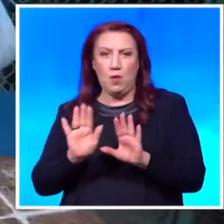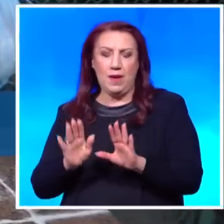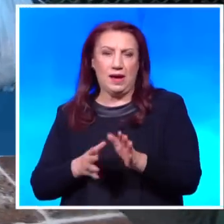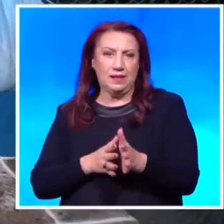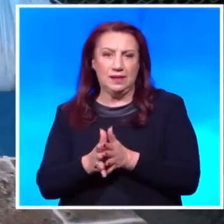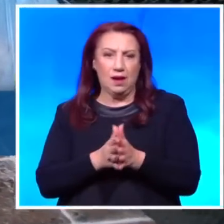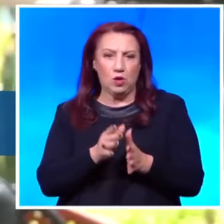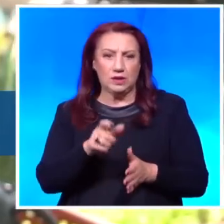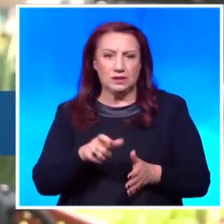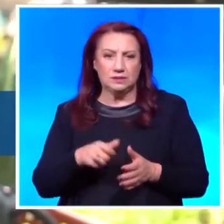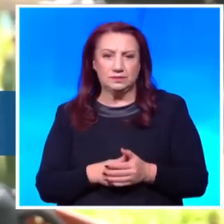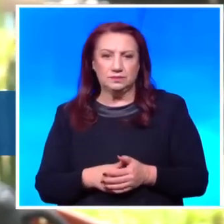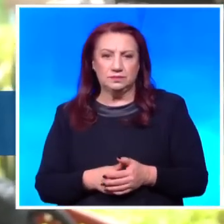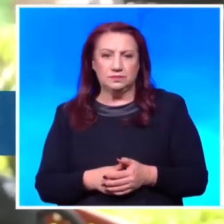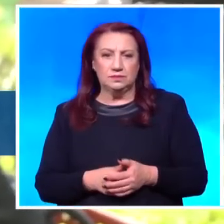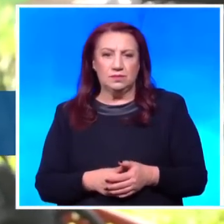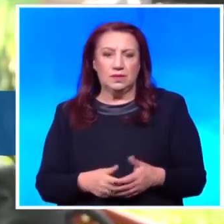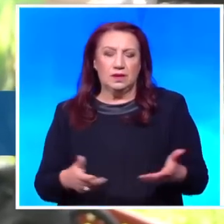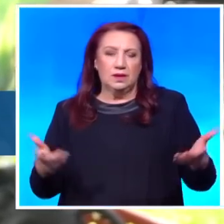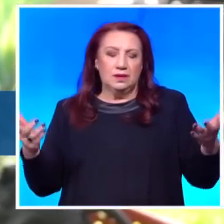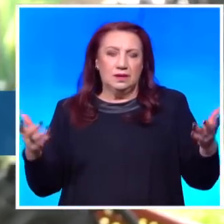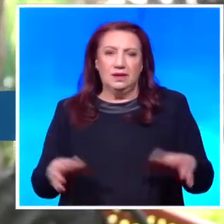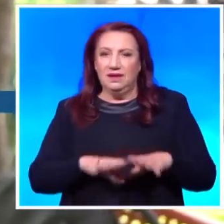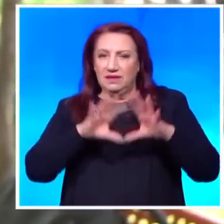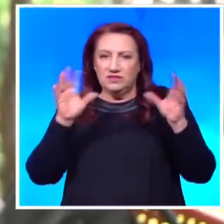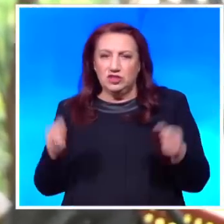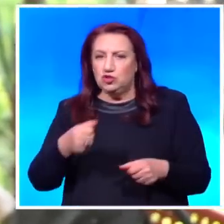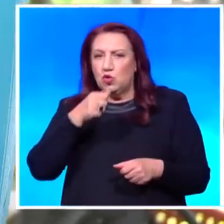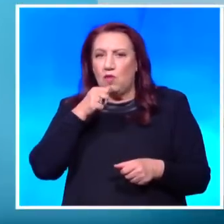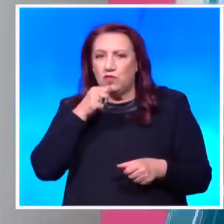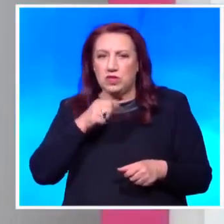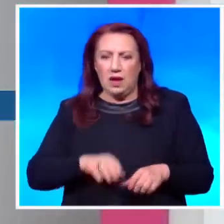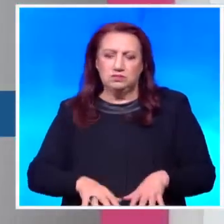помощ? Всичко. Най-важното нещо на един човек е потънало под вода.